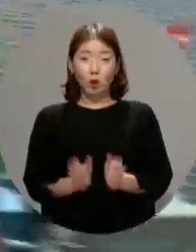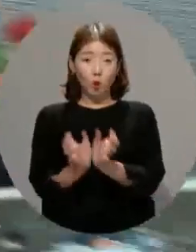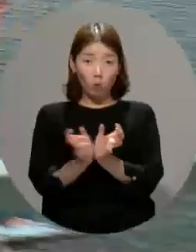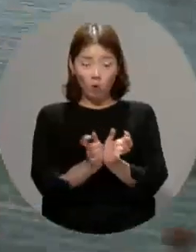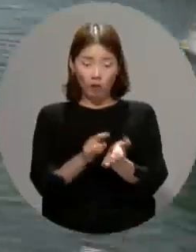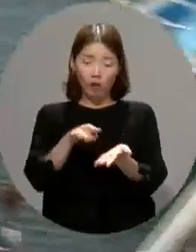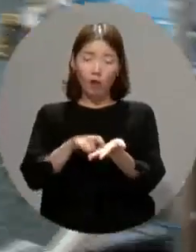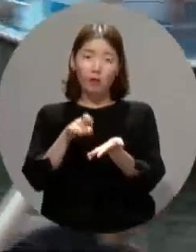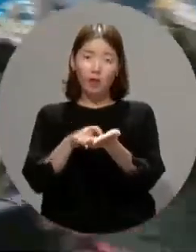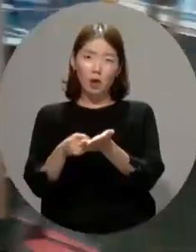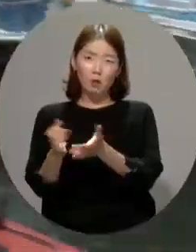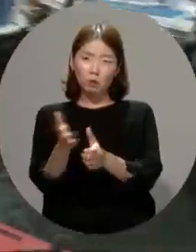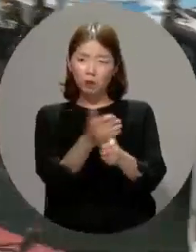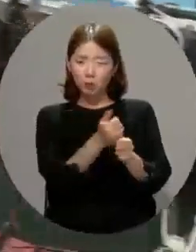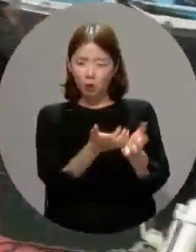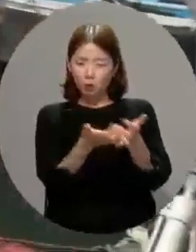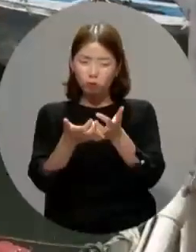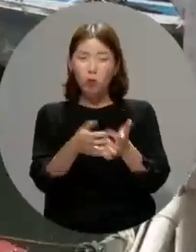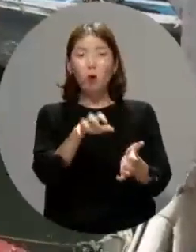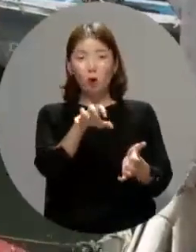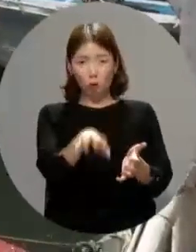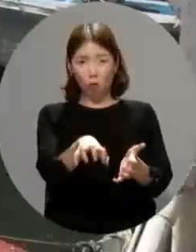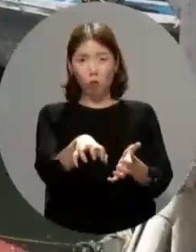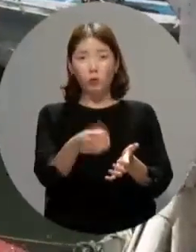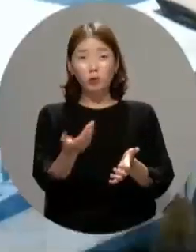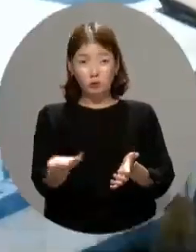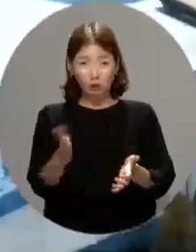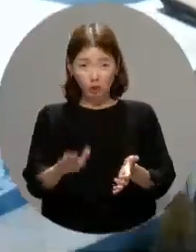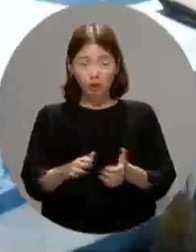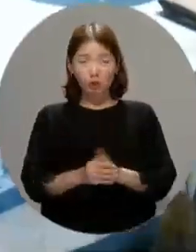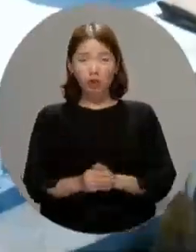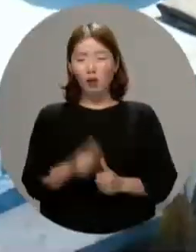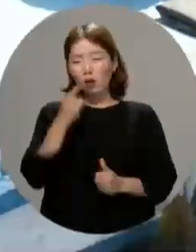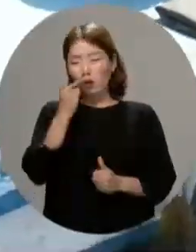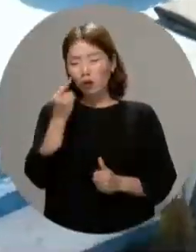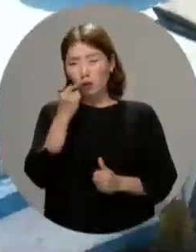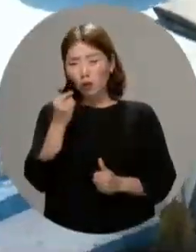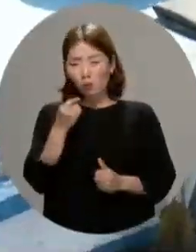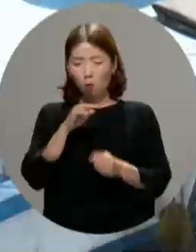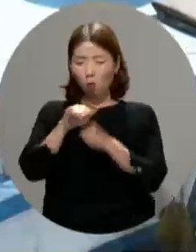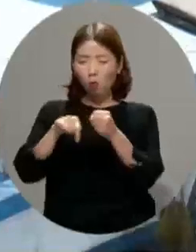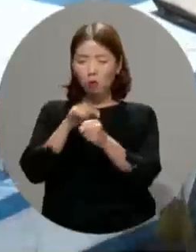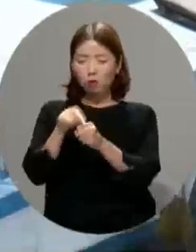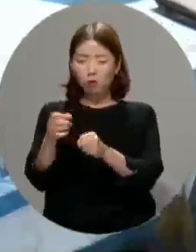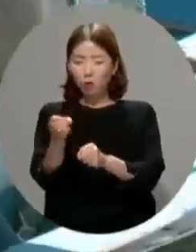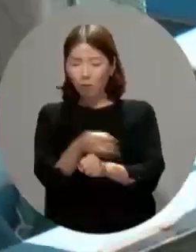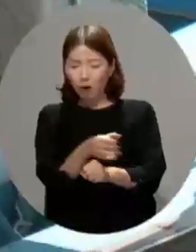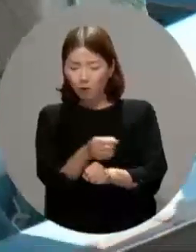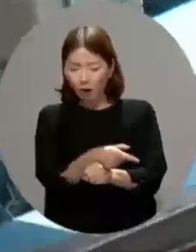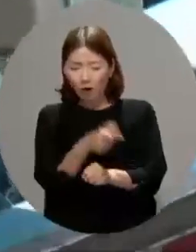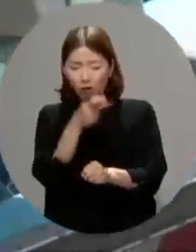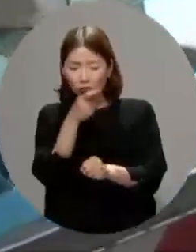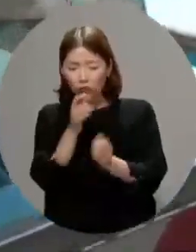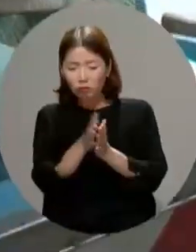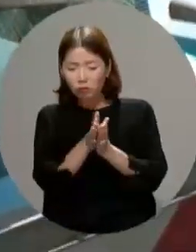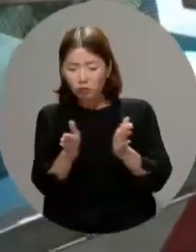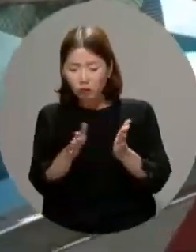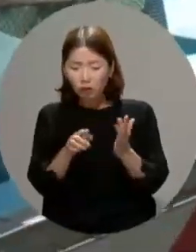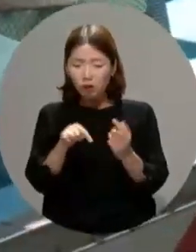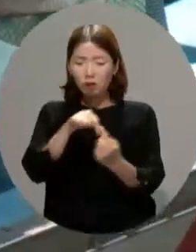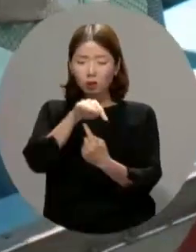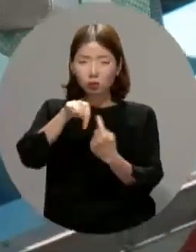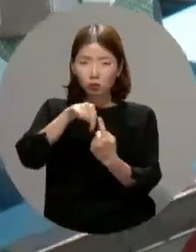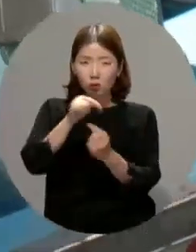꽃게잡이와 새우잡이 어선으로 북적여야 할 군산 비응항. 일본 후쿠시마 원전이 오염수 방류를 위한